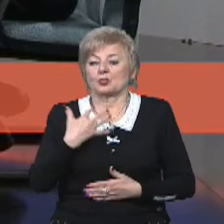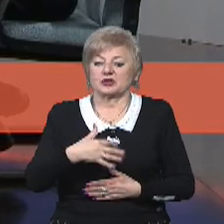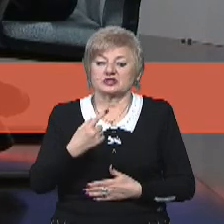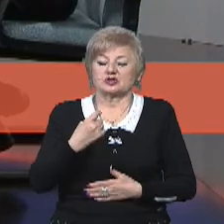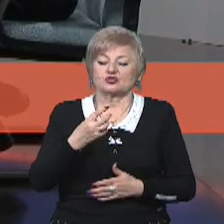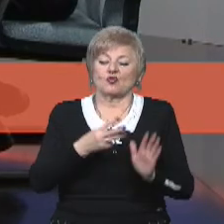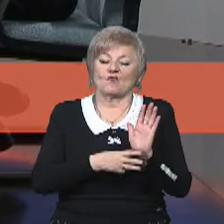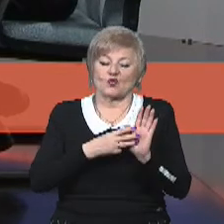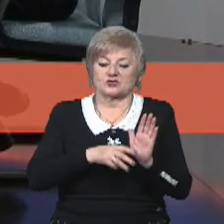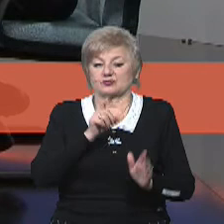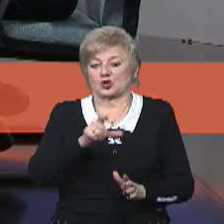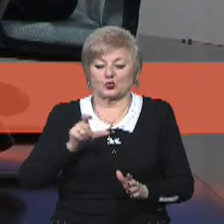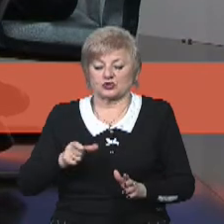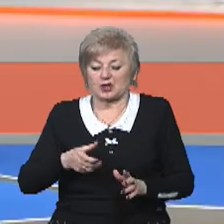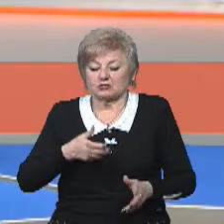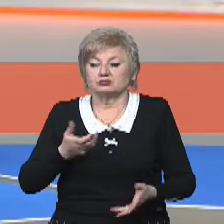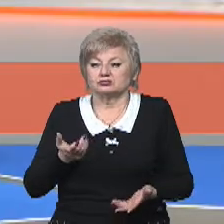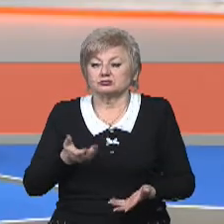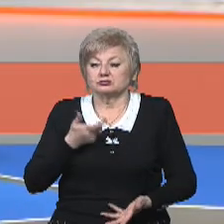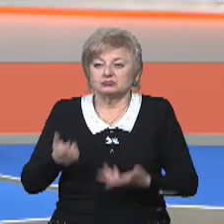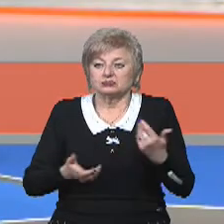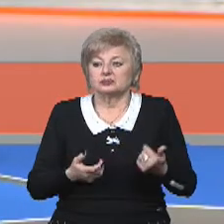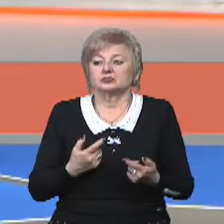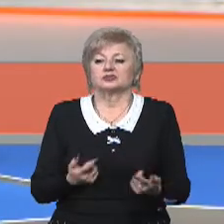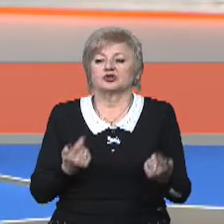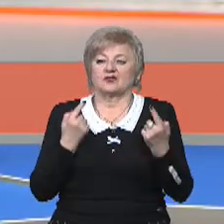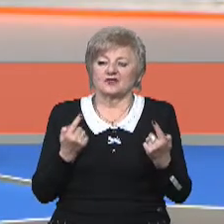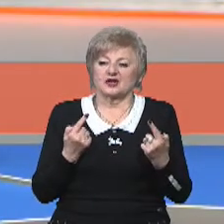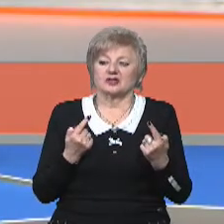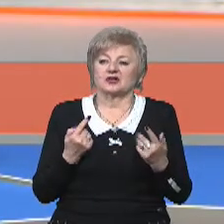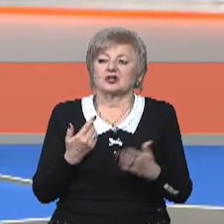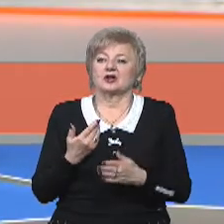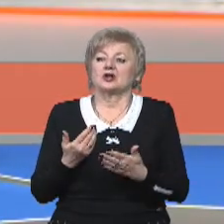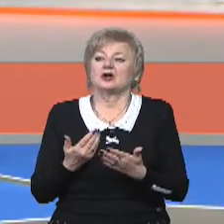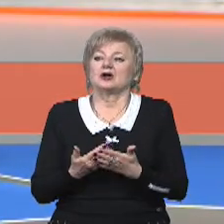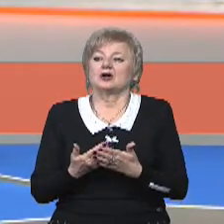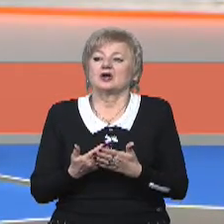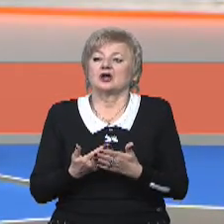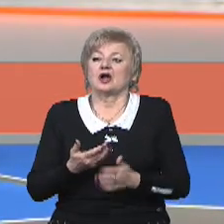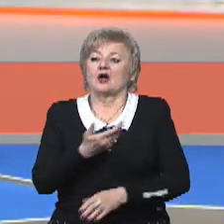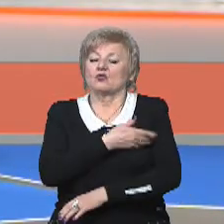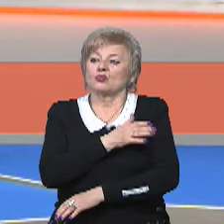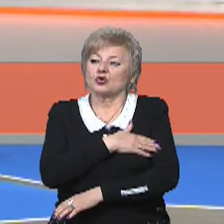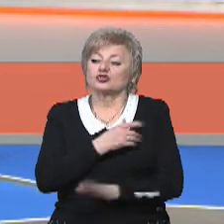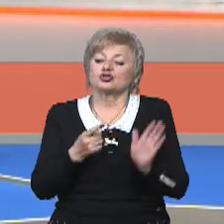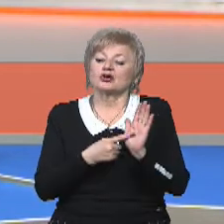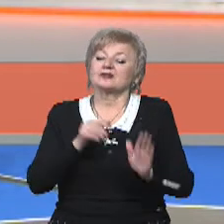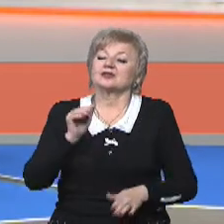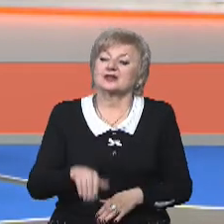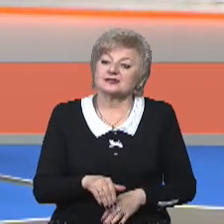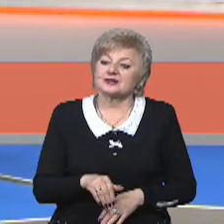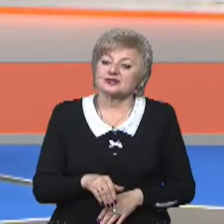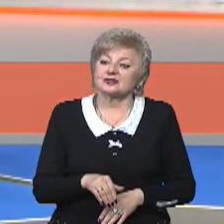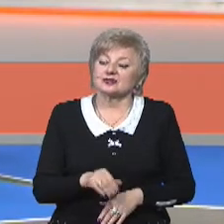150-180 дослідників у той же величезній, ще маленькій Польщі, біля 6 тисяч. Вже